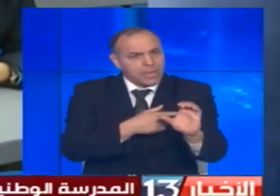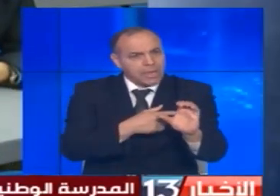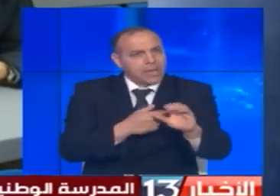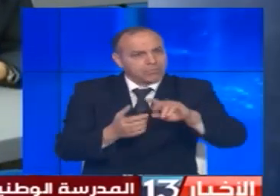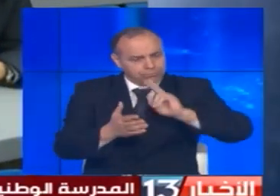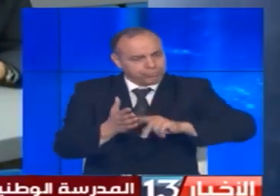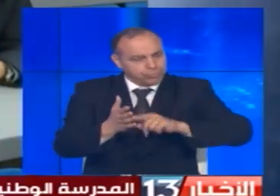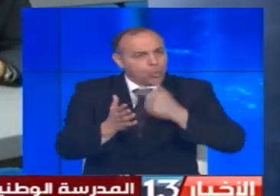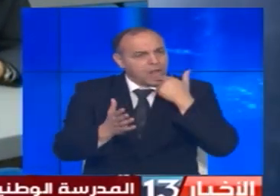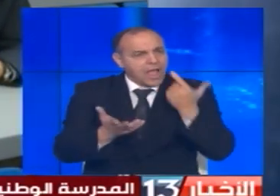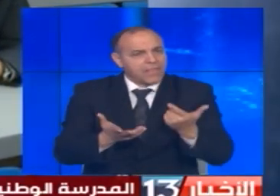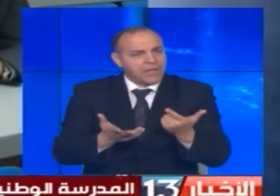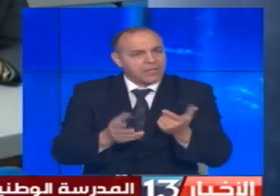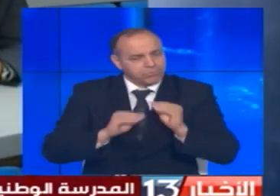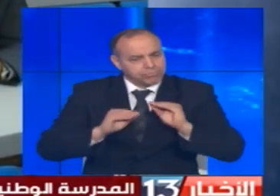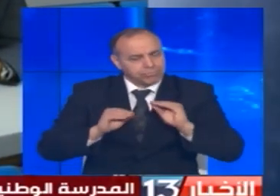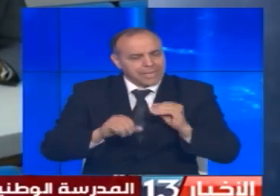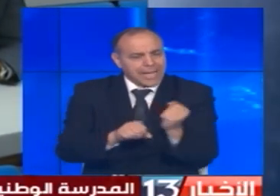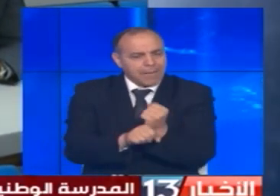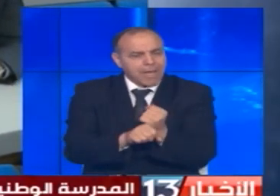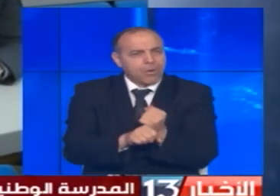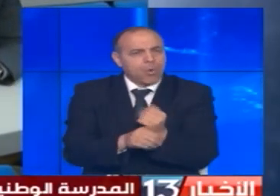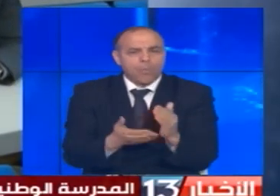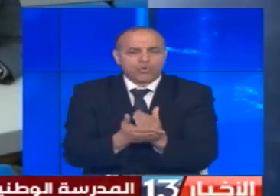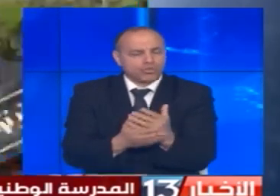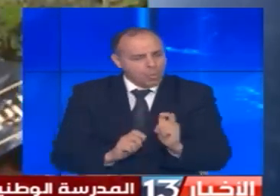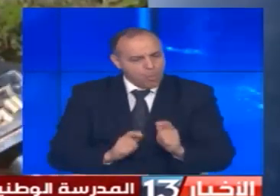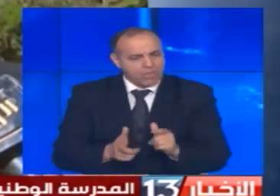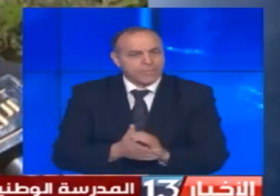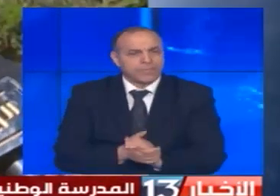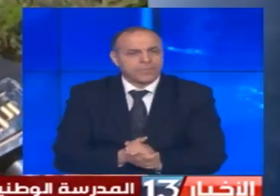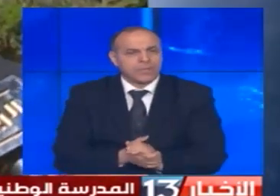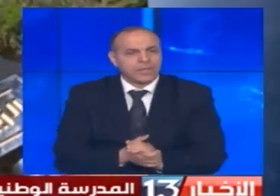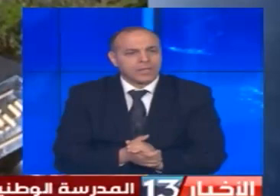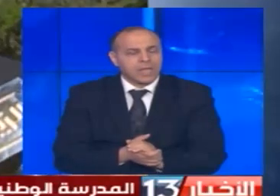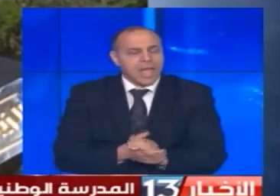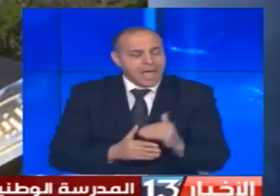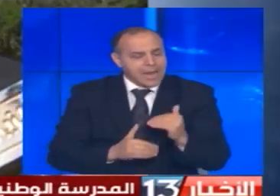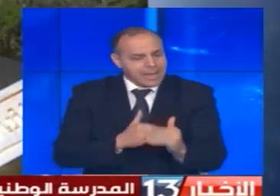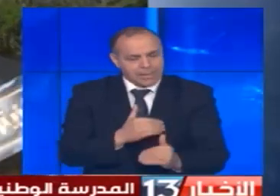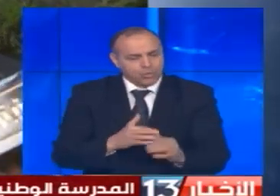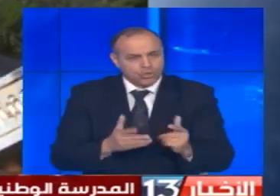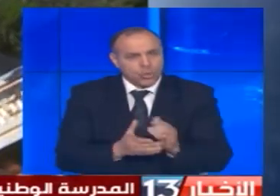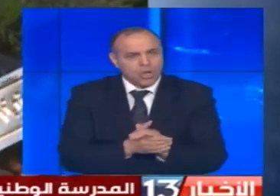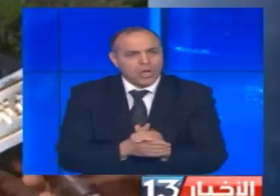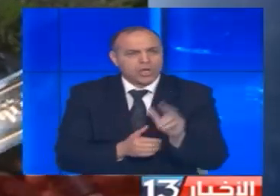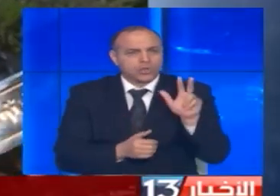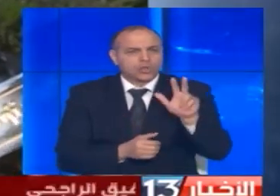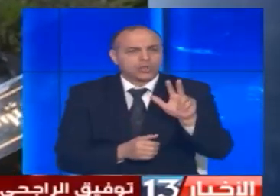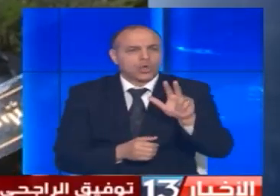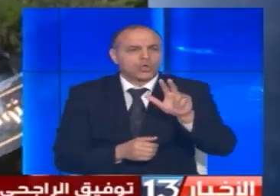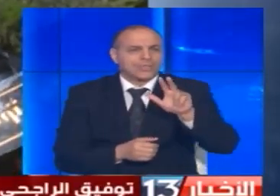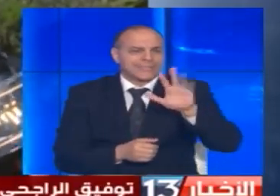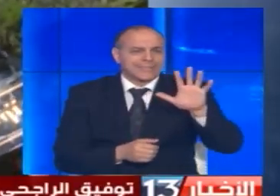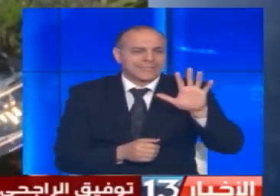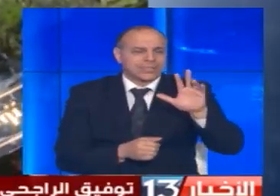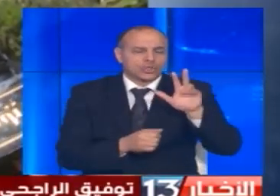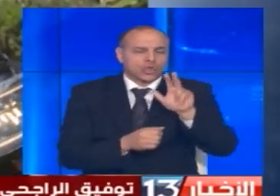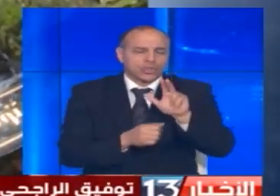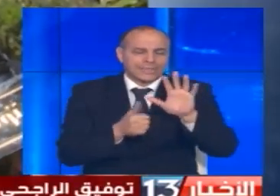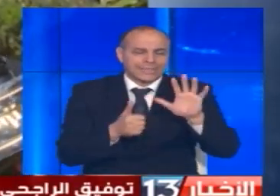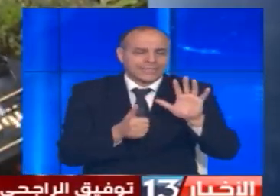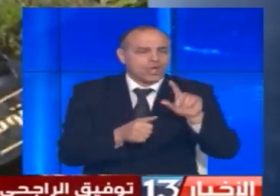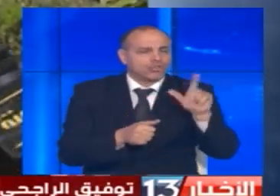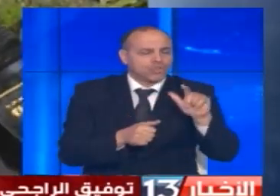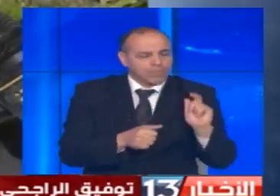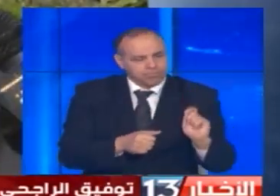اتفاقية للتكوين حول إدارة الأعمال والمشاريع. ونقدموا فيه ما 36 شهر كمنحة جزافية، ولكن في نفس